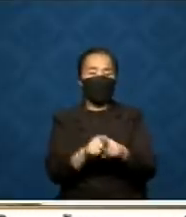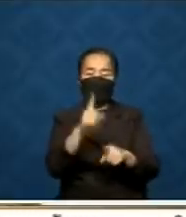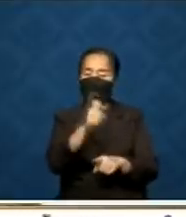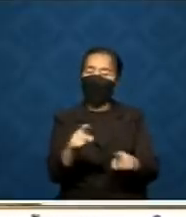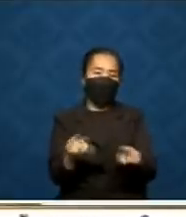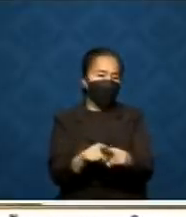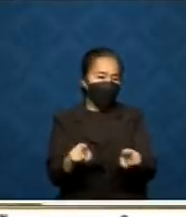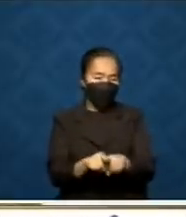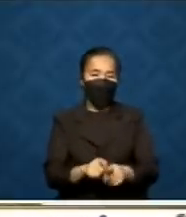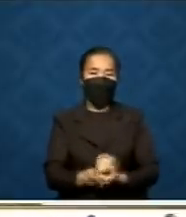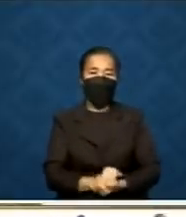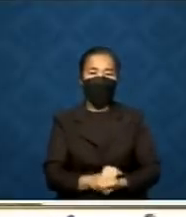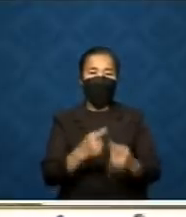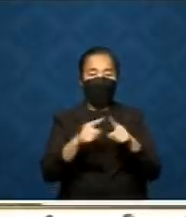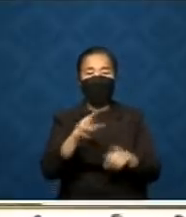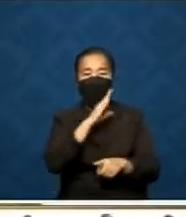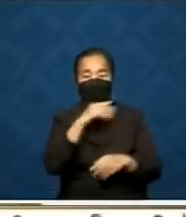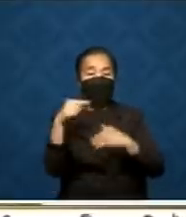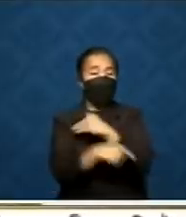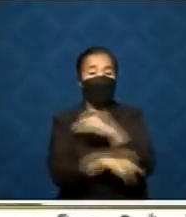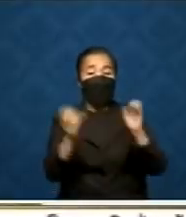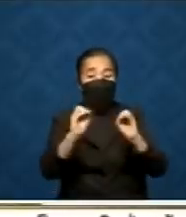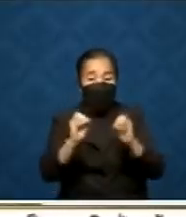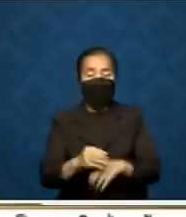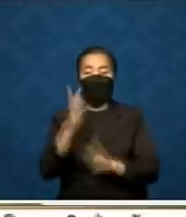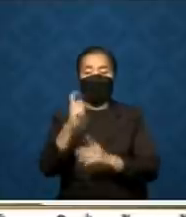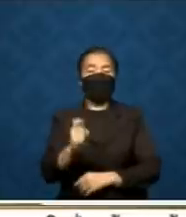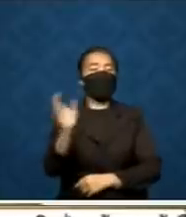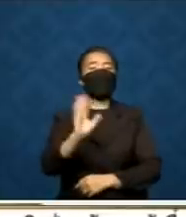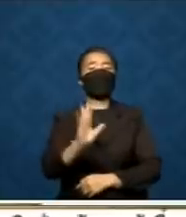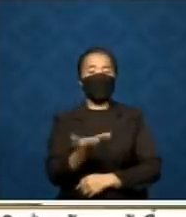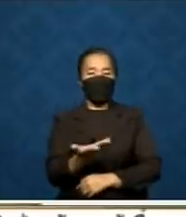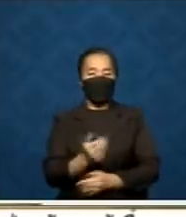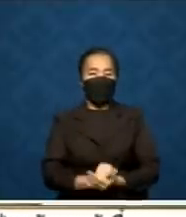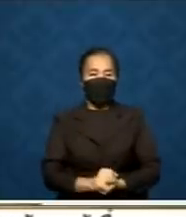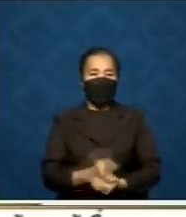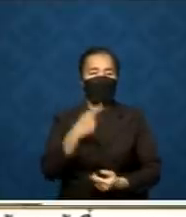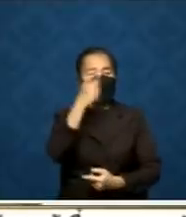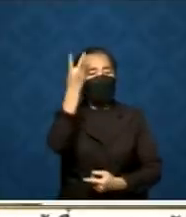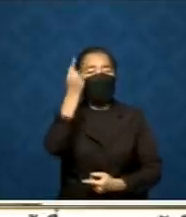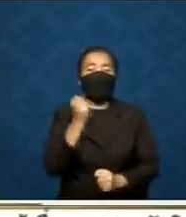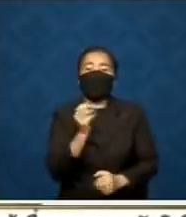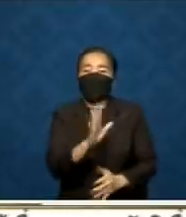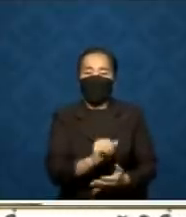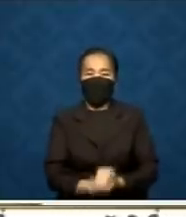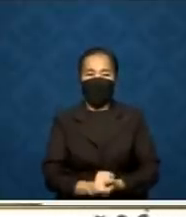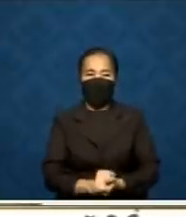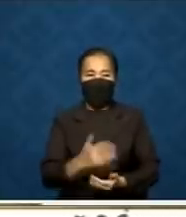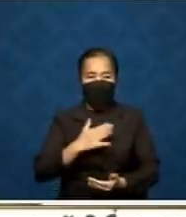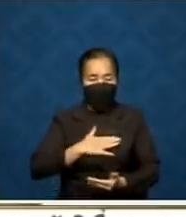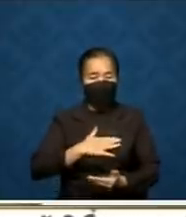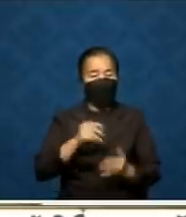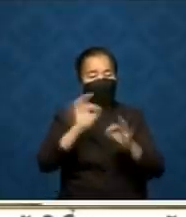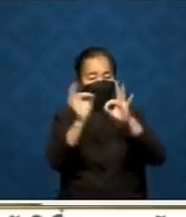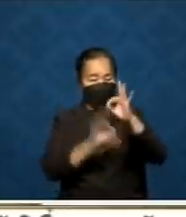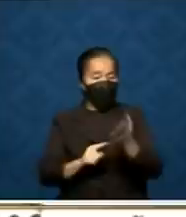นายกแต่ถ้าไม่ได้ทุจริตก็ไม่ได้ค่าความตายแต่ก็ไม่ต้องวิตกที่พวกผมเขียนโยติเราใช้